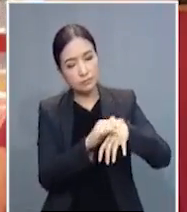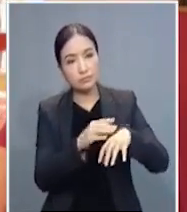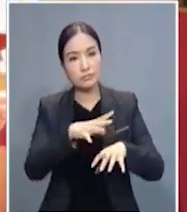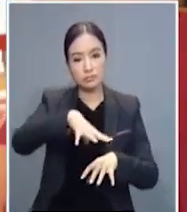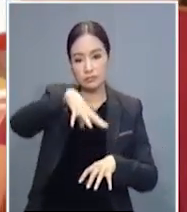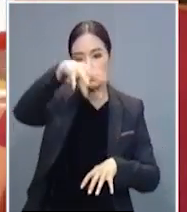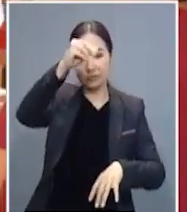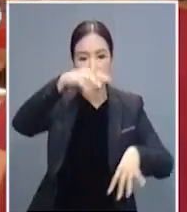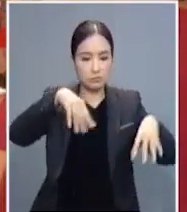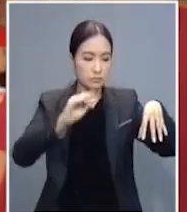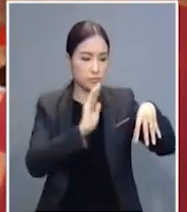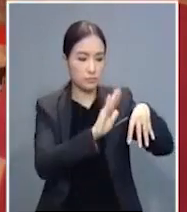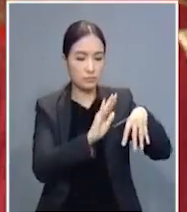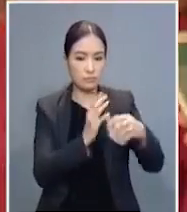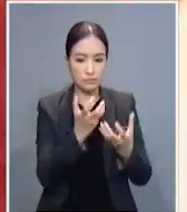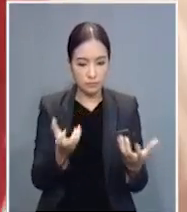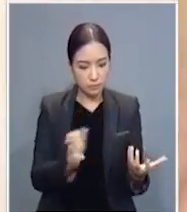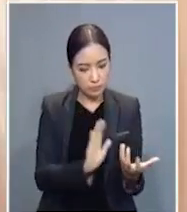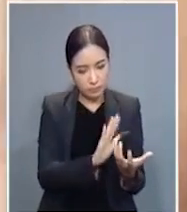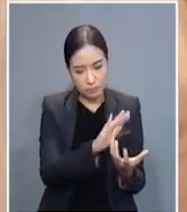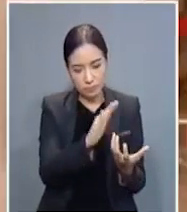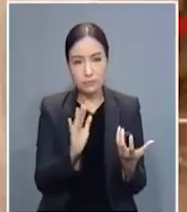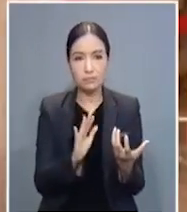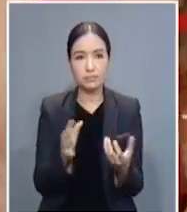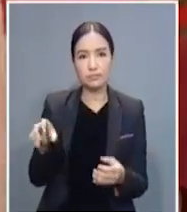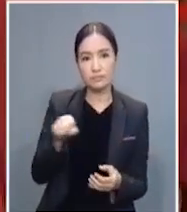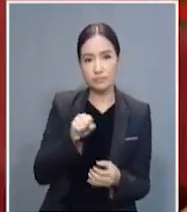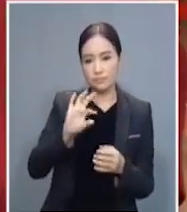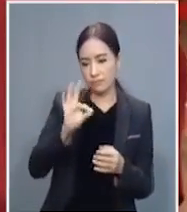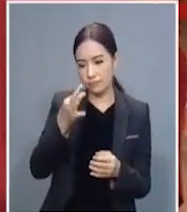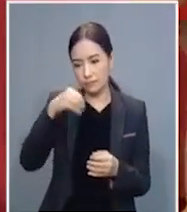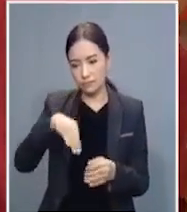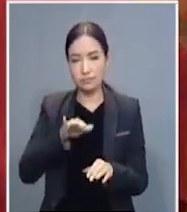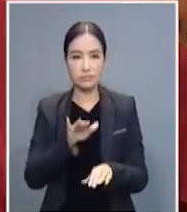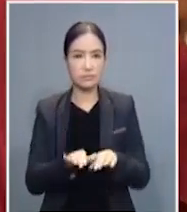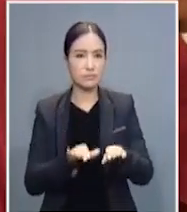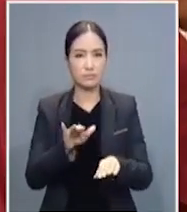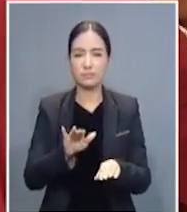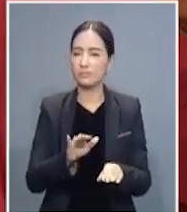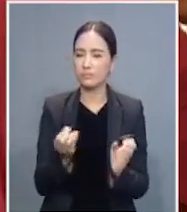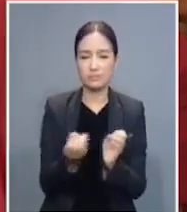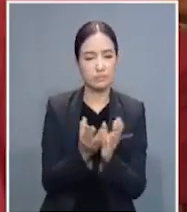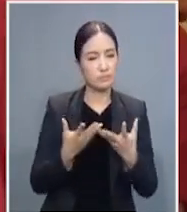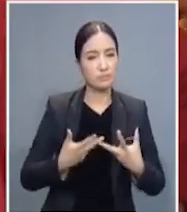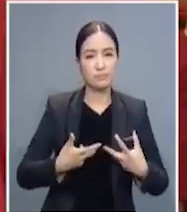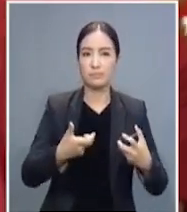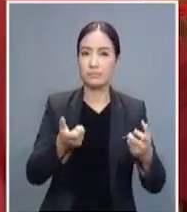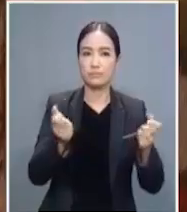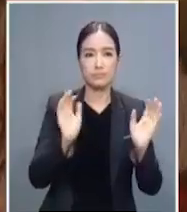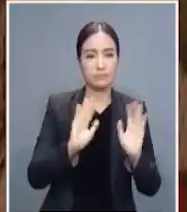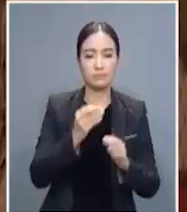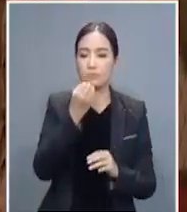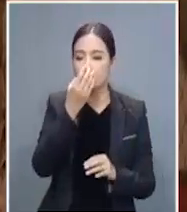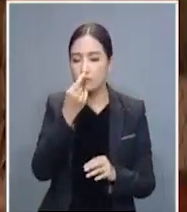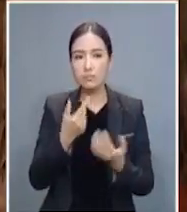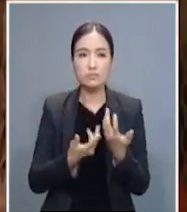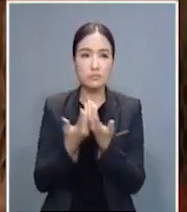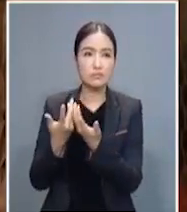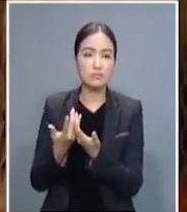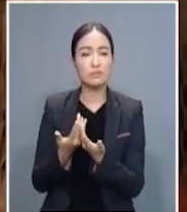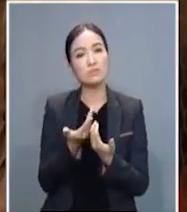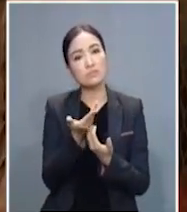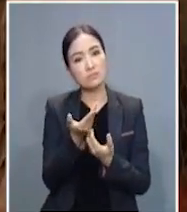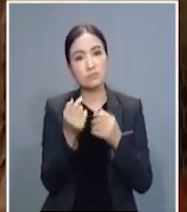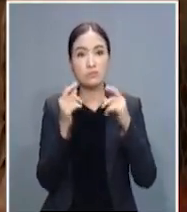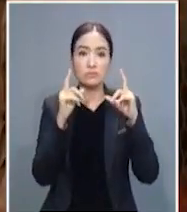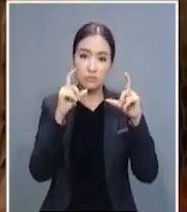รุมาตรตลอดจนสิ่งที่นำมาจัดแสดงไม่ดึงเด็ดเหยียบหรือว่าสร้างความเสียหายให้แก่ไม้ดอกและพันธุ์พืชและก็ขอให้ถ่าย